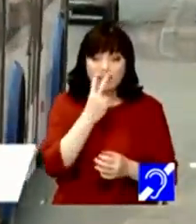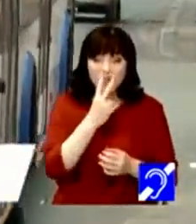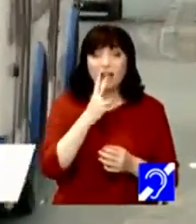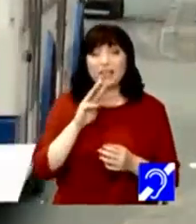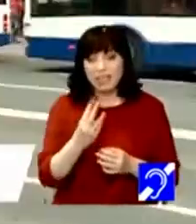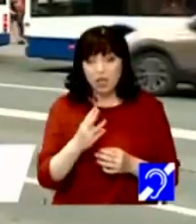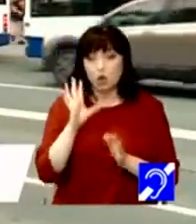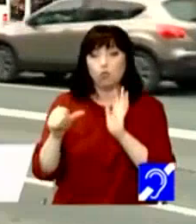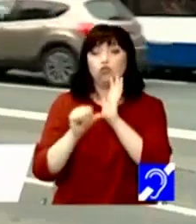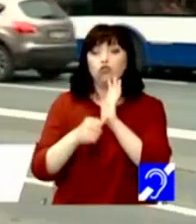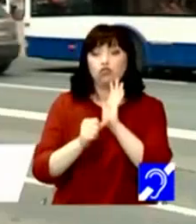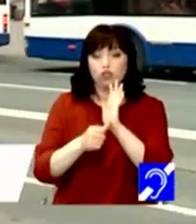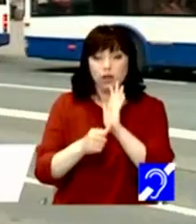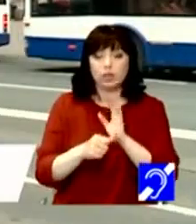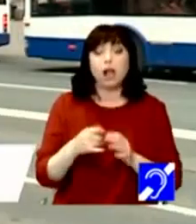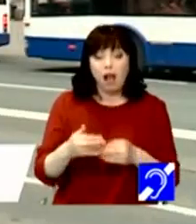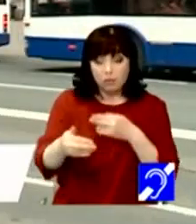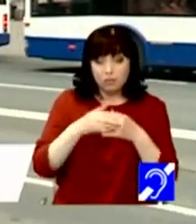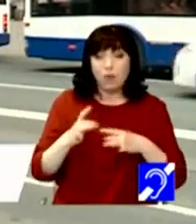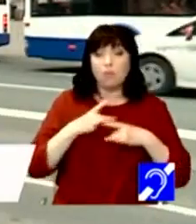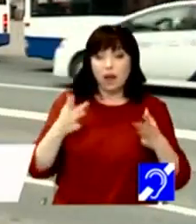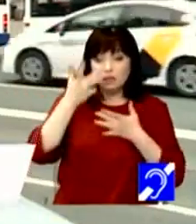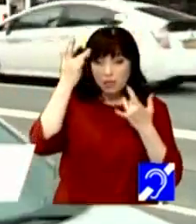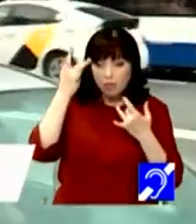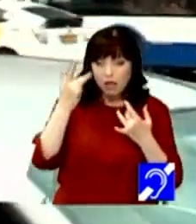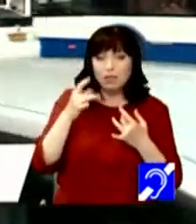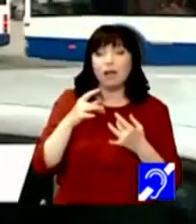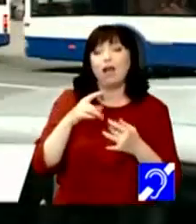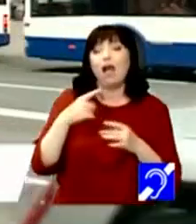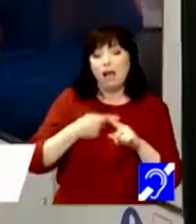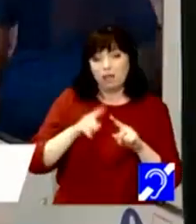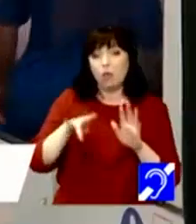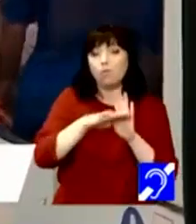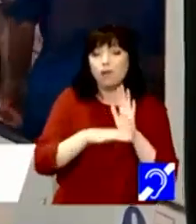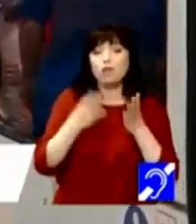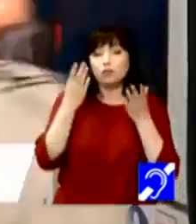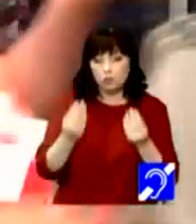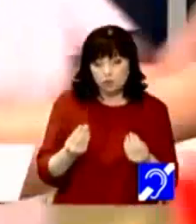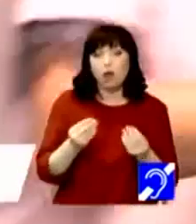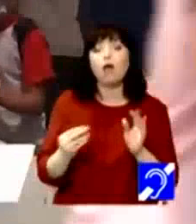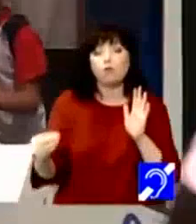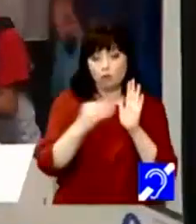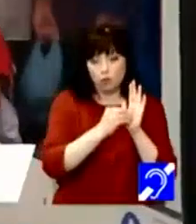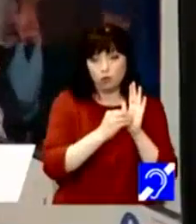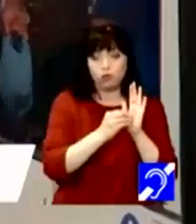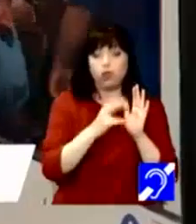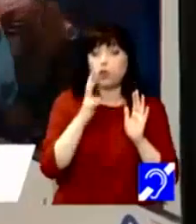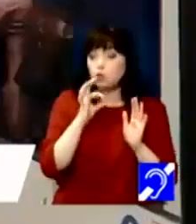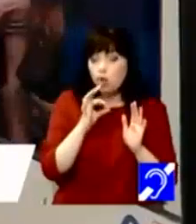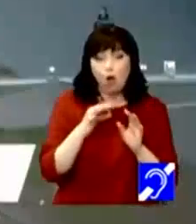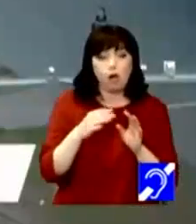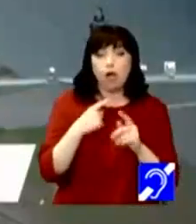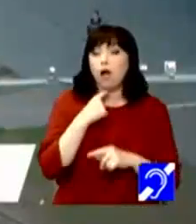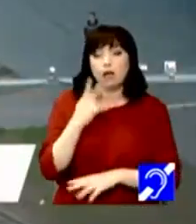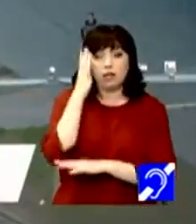la 6 lei. În ajunul sărbătorilor pascale, proiectul era pe ordinea de zi a Consiliului Municipal, dar nu a ajuns la